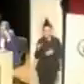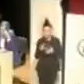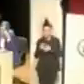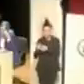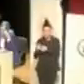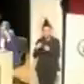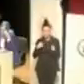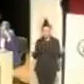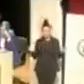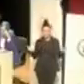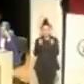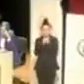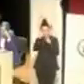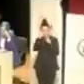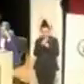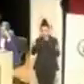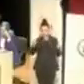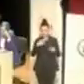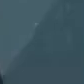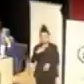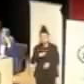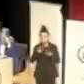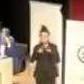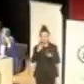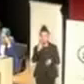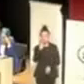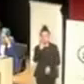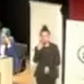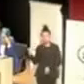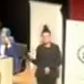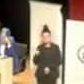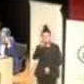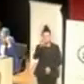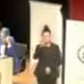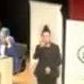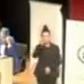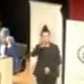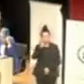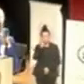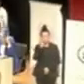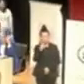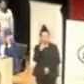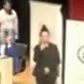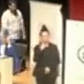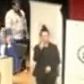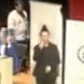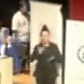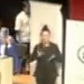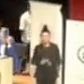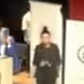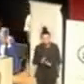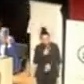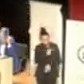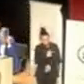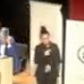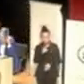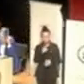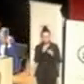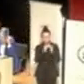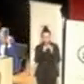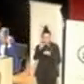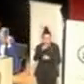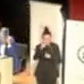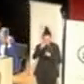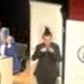ilgili sizleri bilgilendirelim. Merve Özkan, 1989 yılında Ankara'da doğdu. Lisans ve yüksek lisans